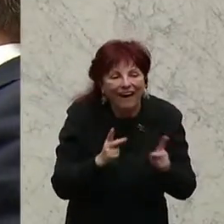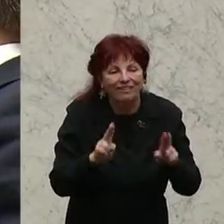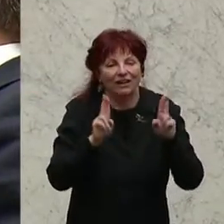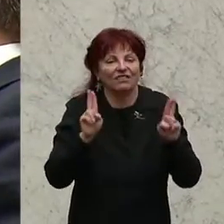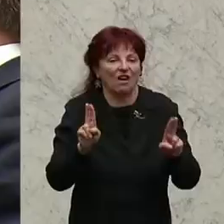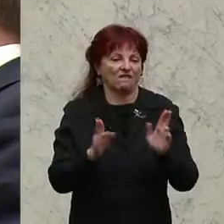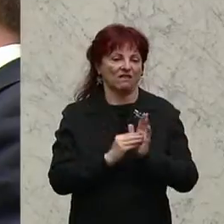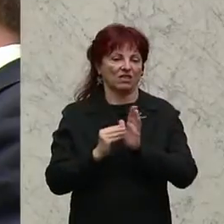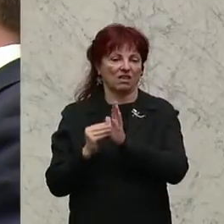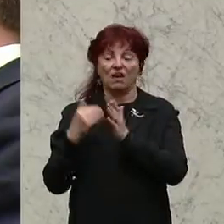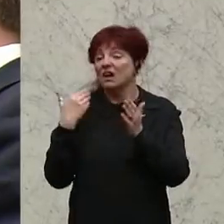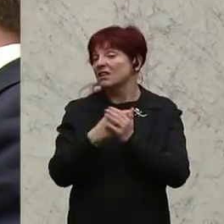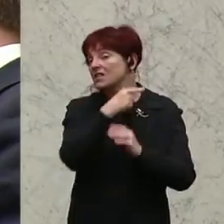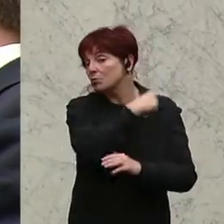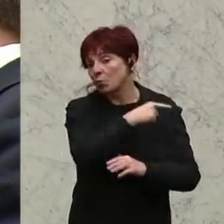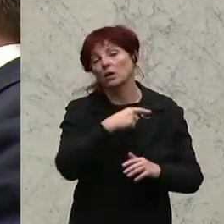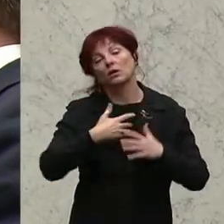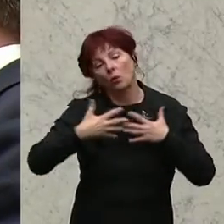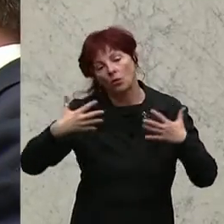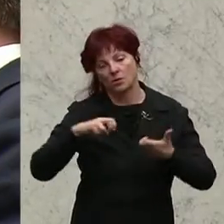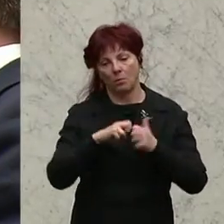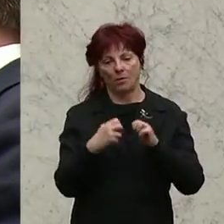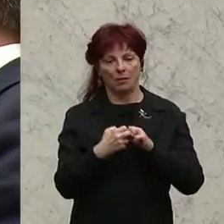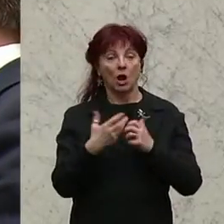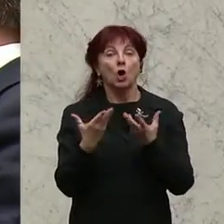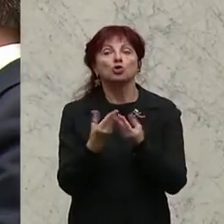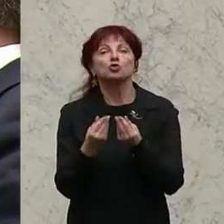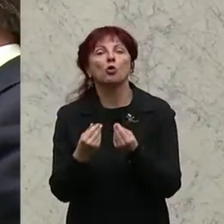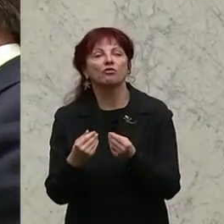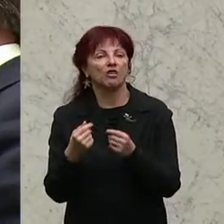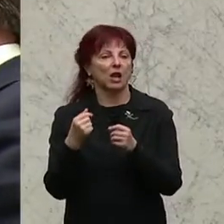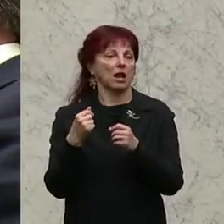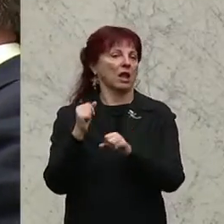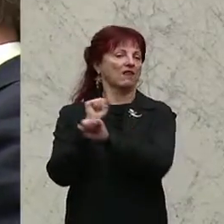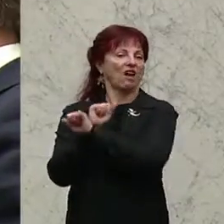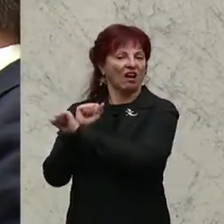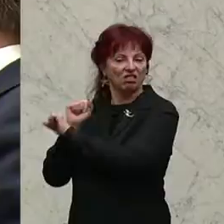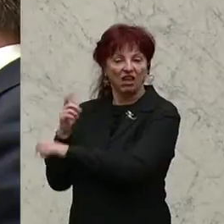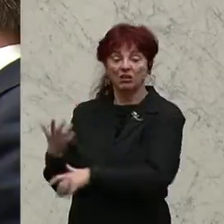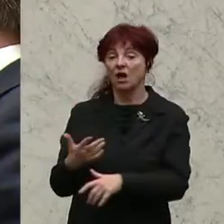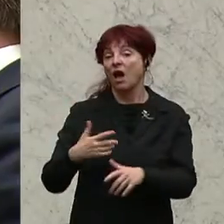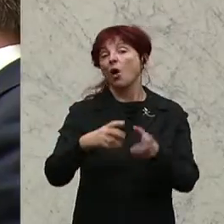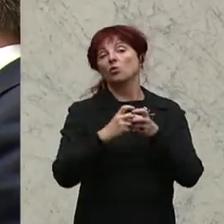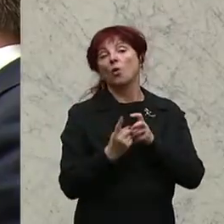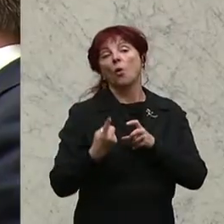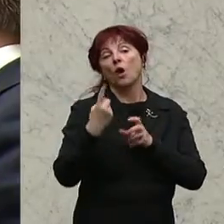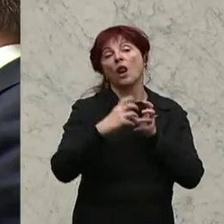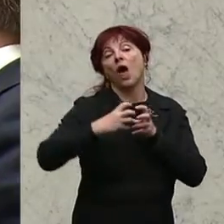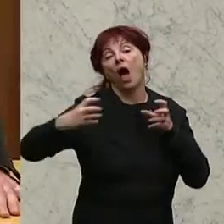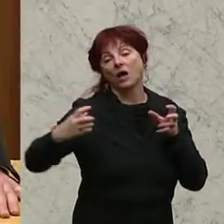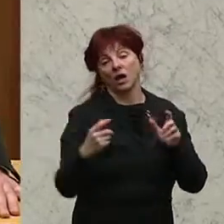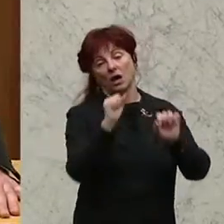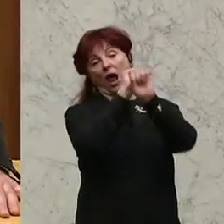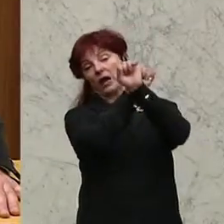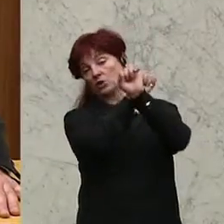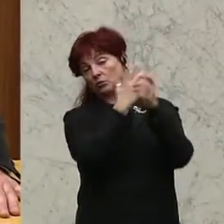den Justizanstalten massive Probleme. Wir haben einen Überbelag, wir haben hohe Einschlusszeiten. Durch die hohen Einschlusszeiten, es ist schon gesagt worden, haben wir